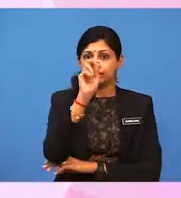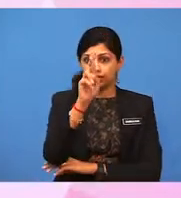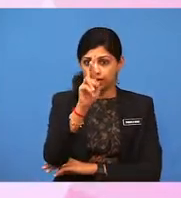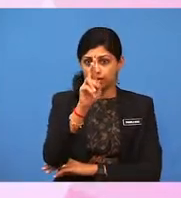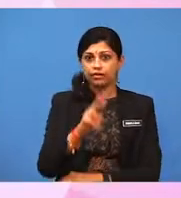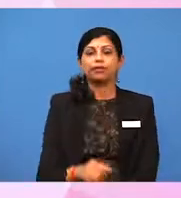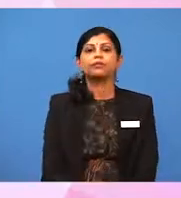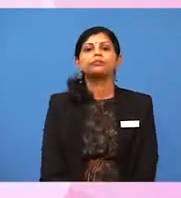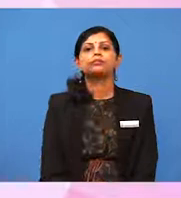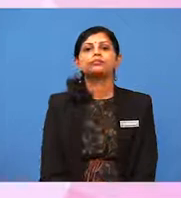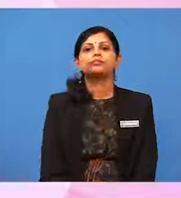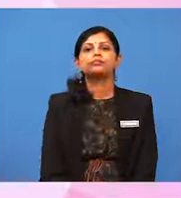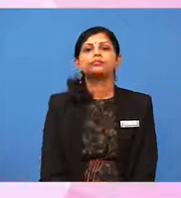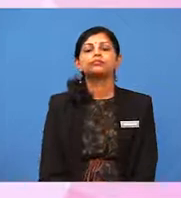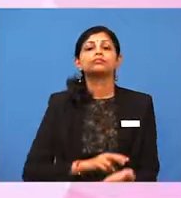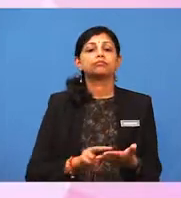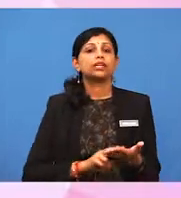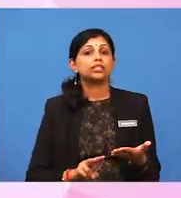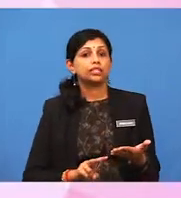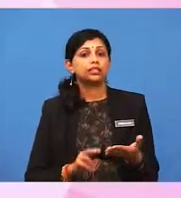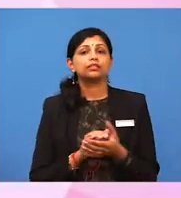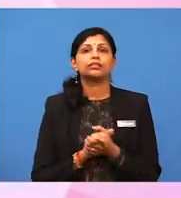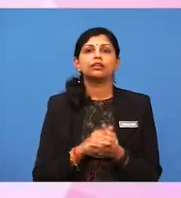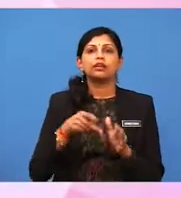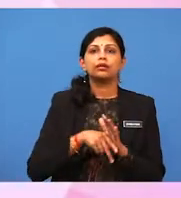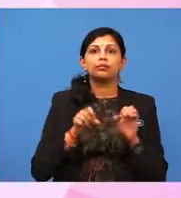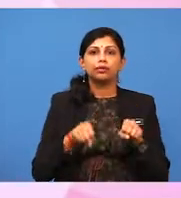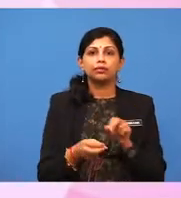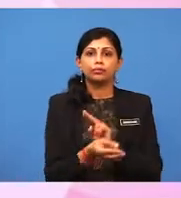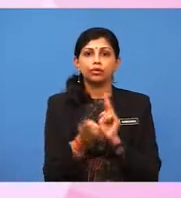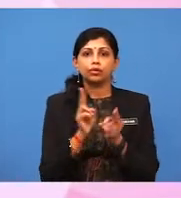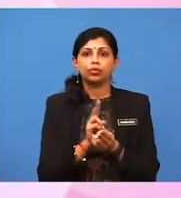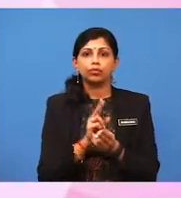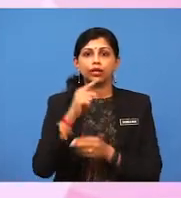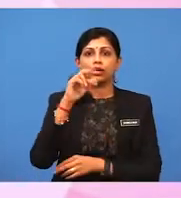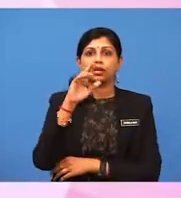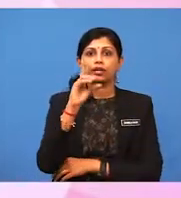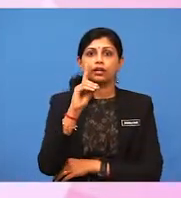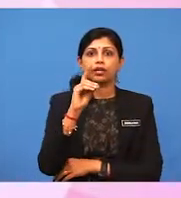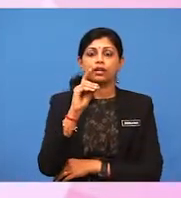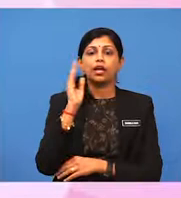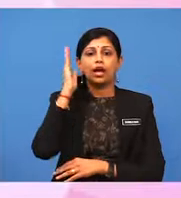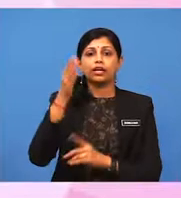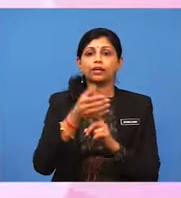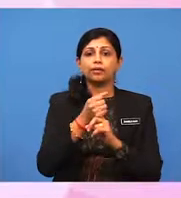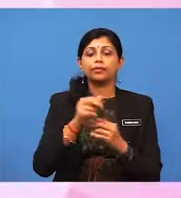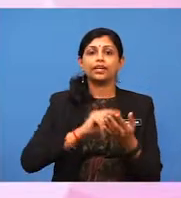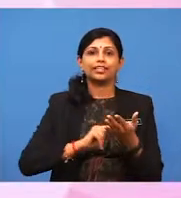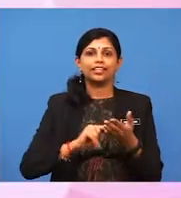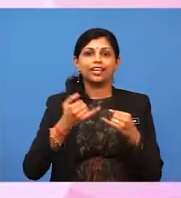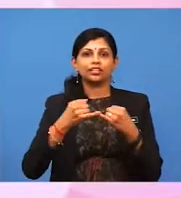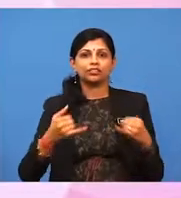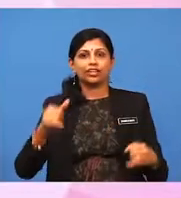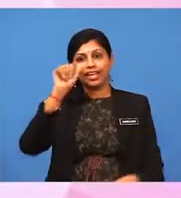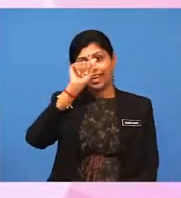str. Kod arahan akan dibaca seperti berikut. Pemboleh ubah grade akan memegang nilai string